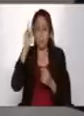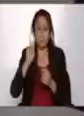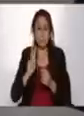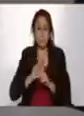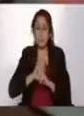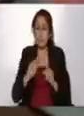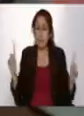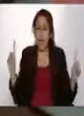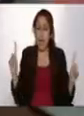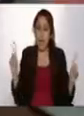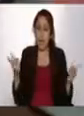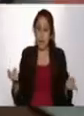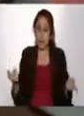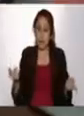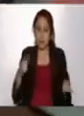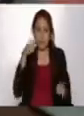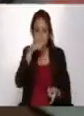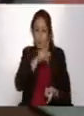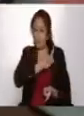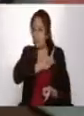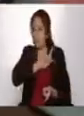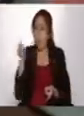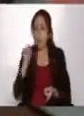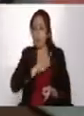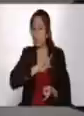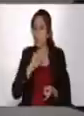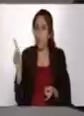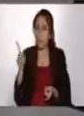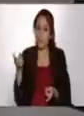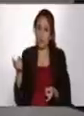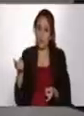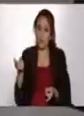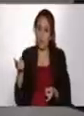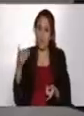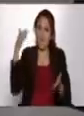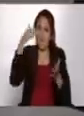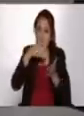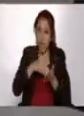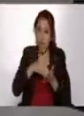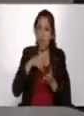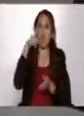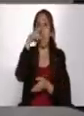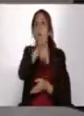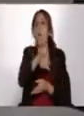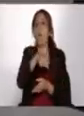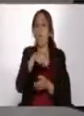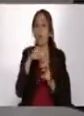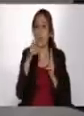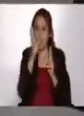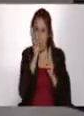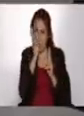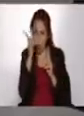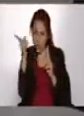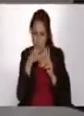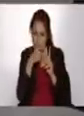شاكة خالص؟ لا محدش كان حاطط الأمل على الشكة، كان فيه عندي درجة. لما حضرتي بقى الجلسة وكان هو في الزنزانة وكان القاضي حكم عليه بالإعدام